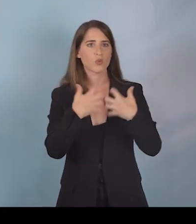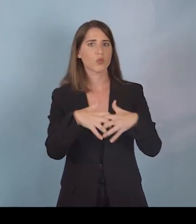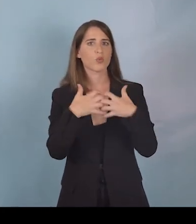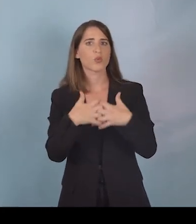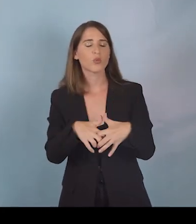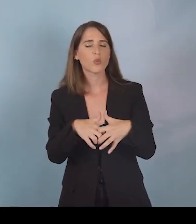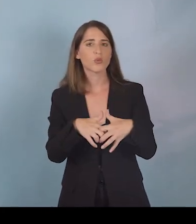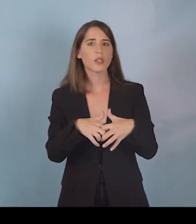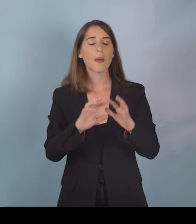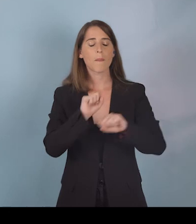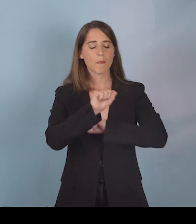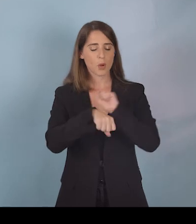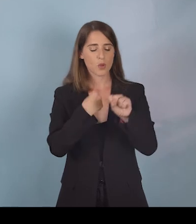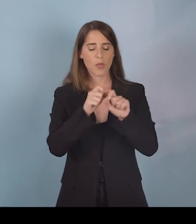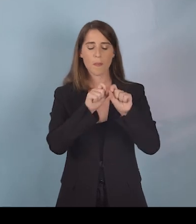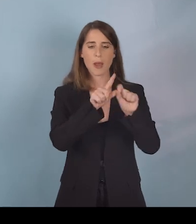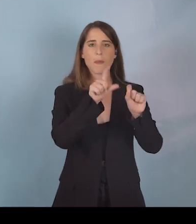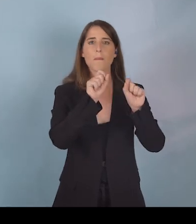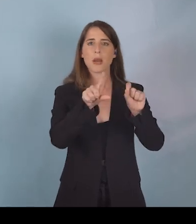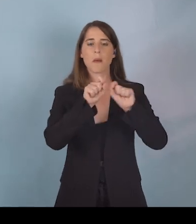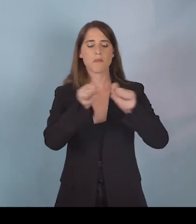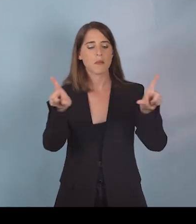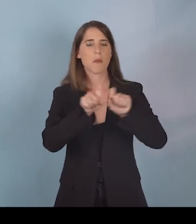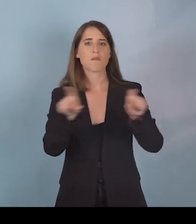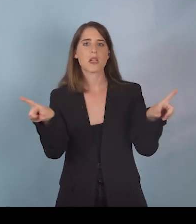πολίτες, για τον τρόπο λειτουργίας των θεσμών και ακριβώς προσπαθούμε